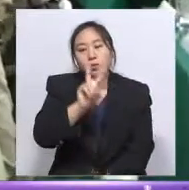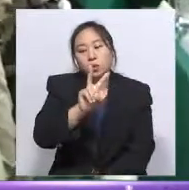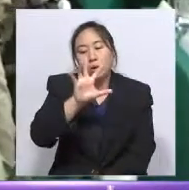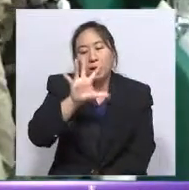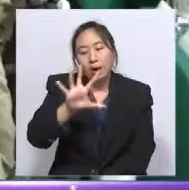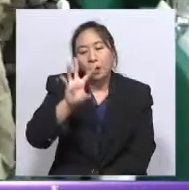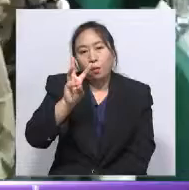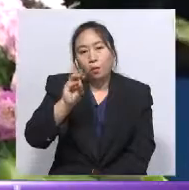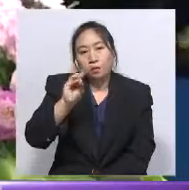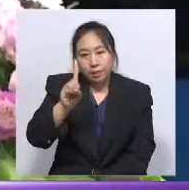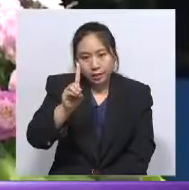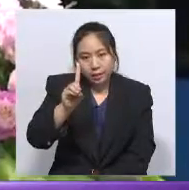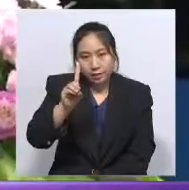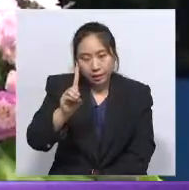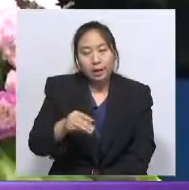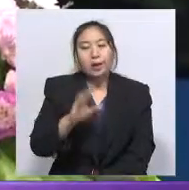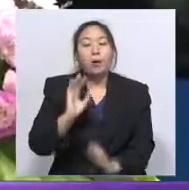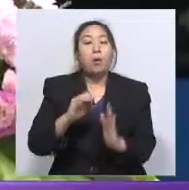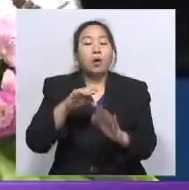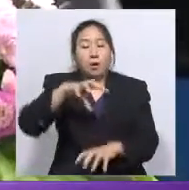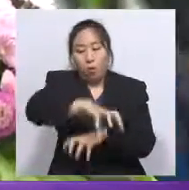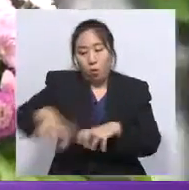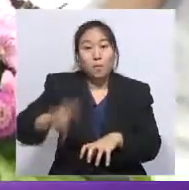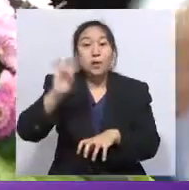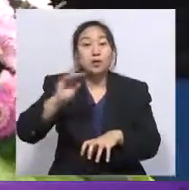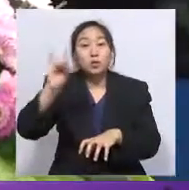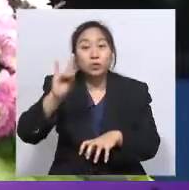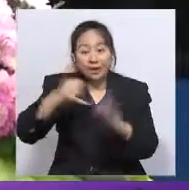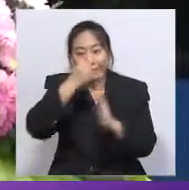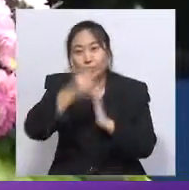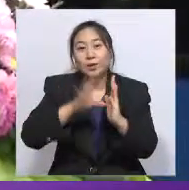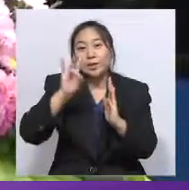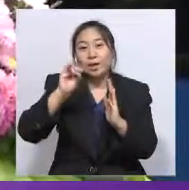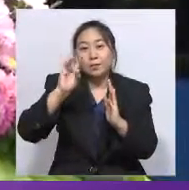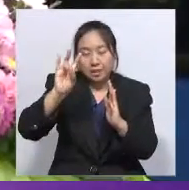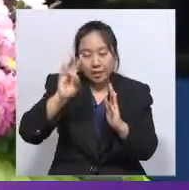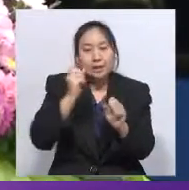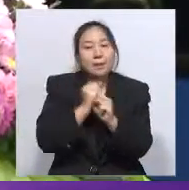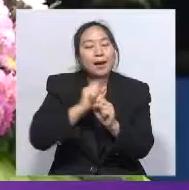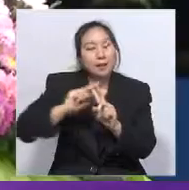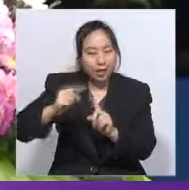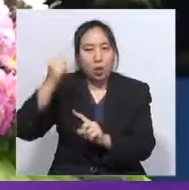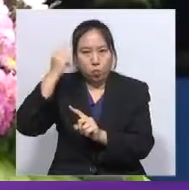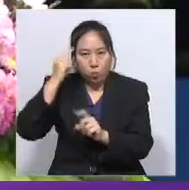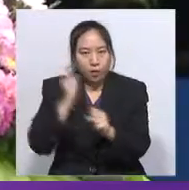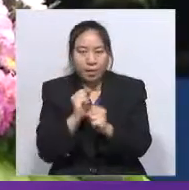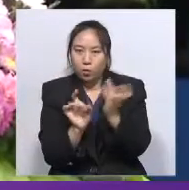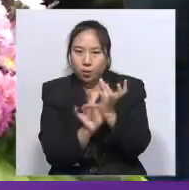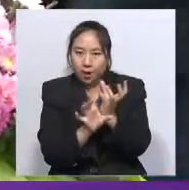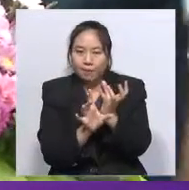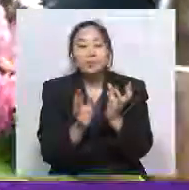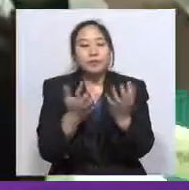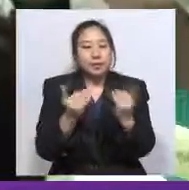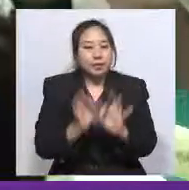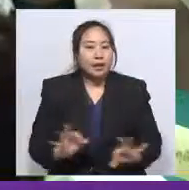าณพุทธศักราช2561เพื่อให้ปศุสัตว์จังหวัดทั้ง77จังหวัดรับทราบแนวทางปฏิบัติงานและดำเนินการอย่างมีประสิทธิภา